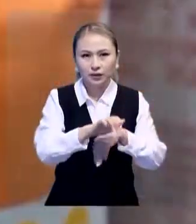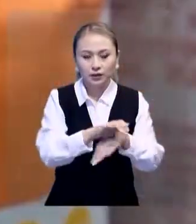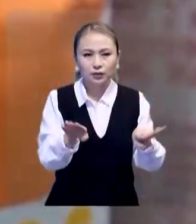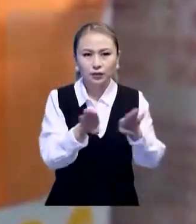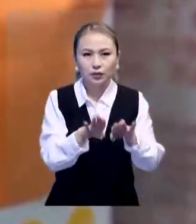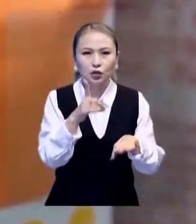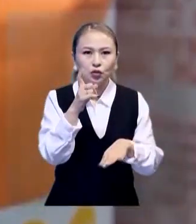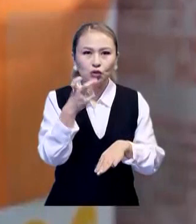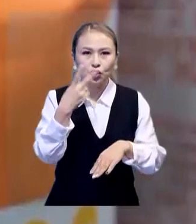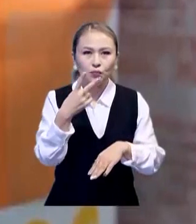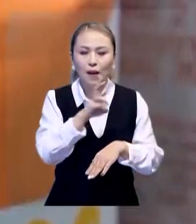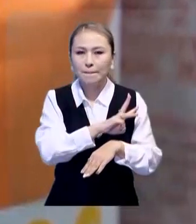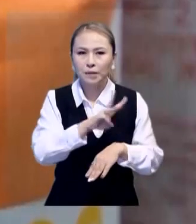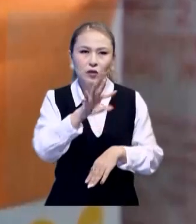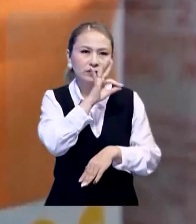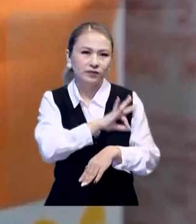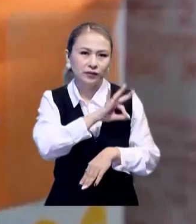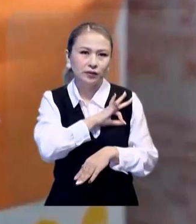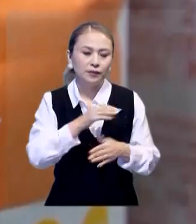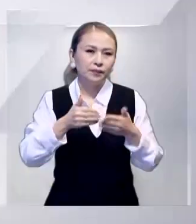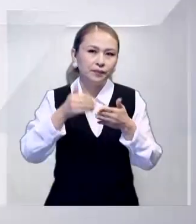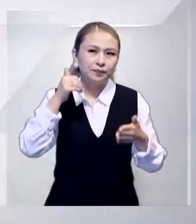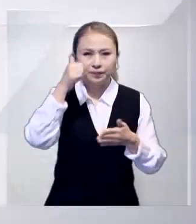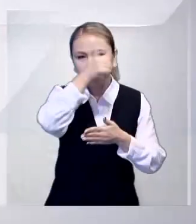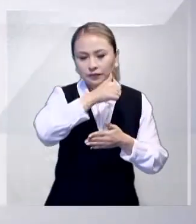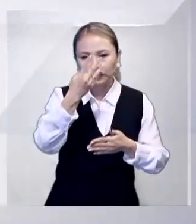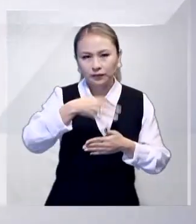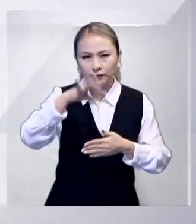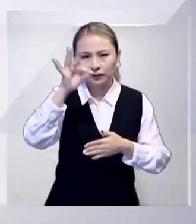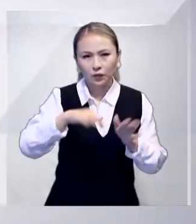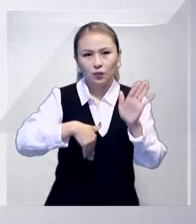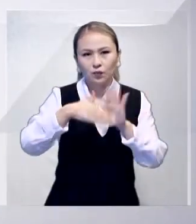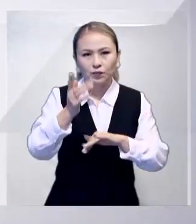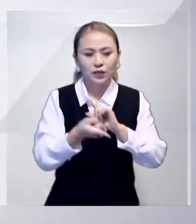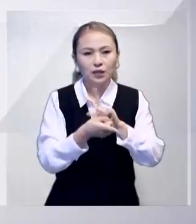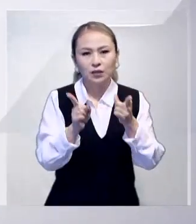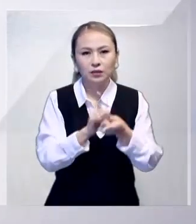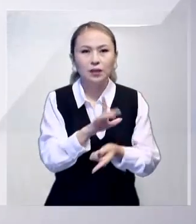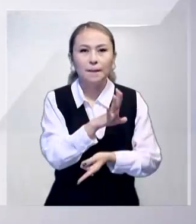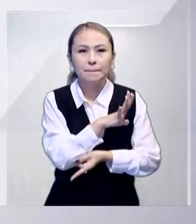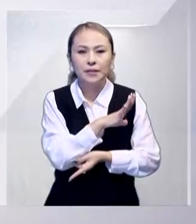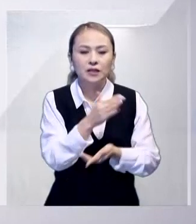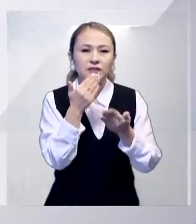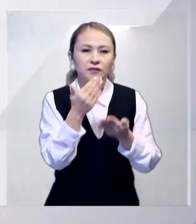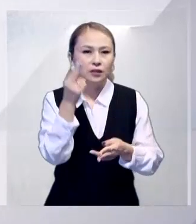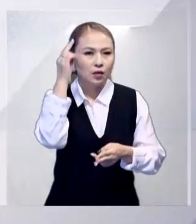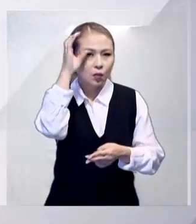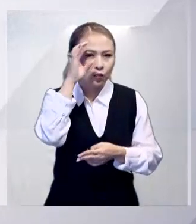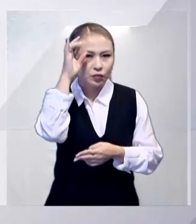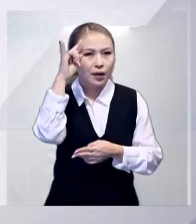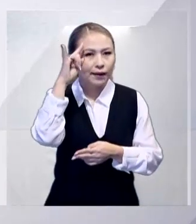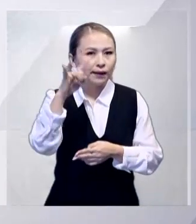істен 120 миллион доллар пайда тауып, былтырғы көрсеткішін 40%-ға жақсартты. Дей тұрғанмен Алашапанды ағайынның